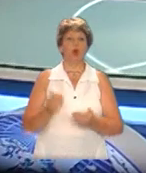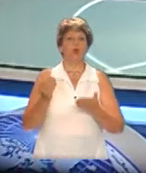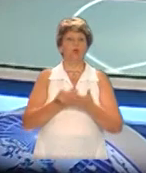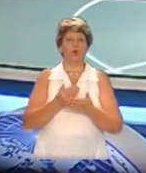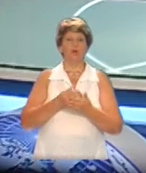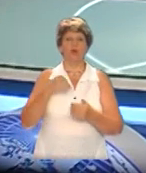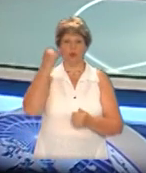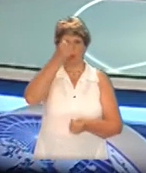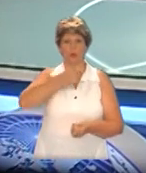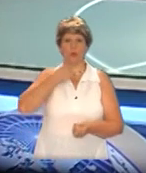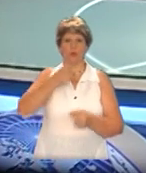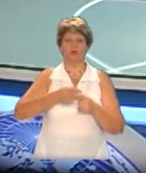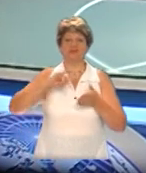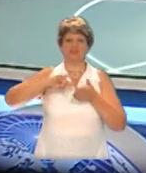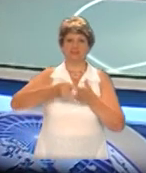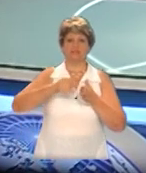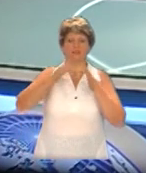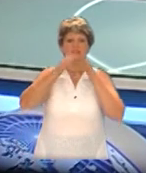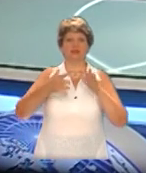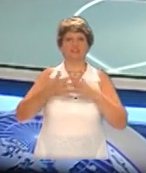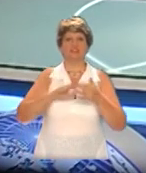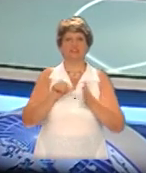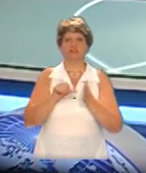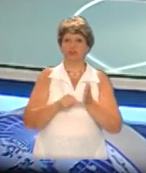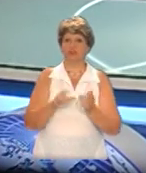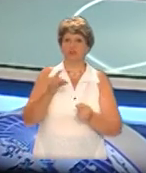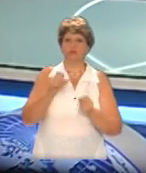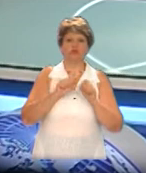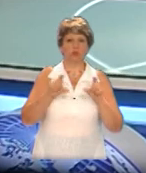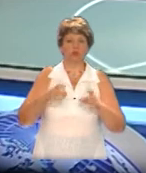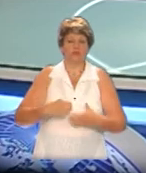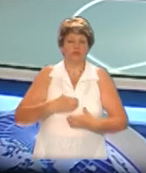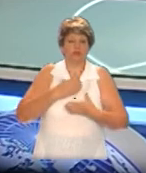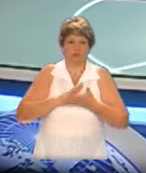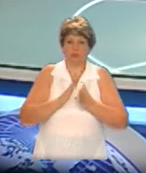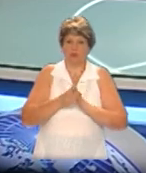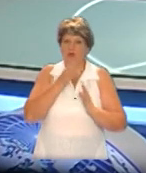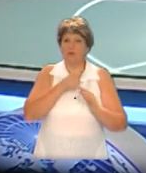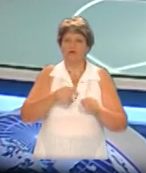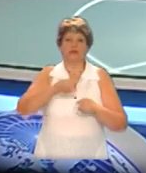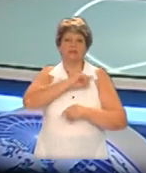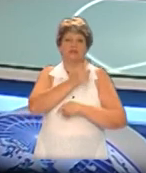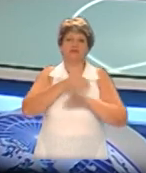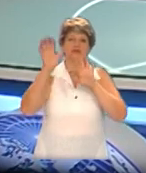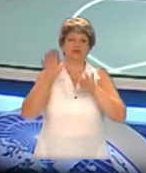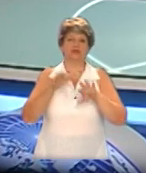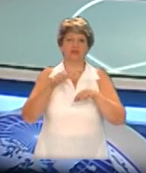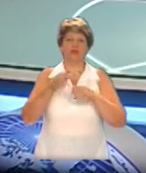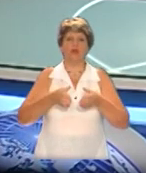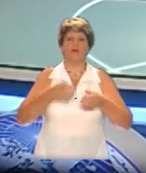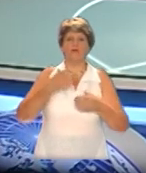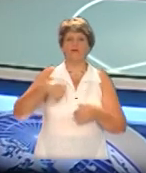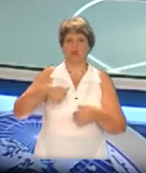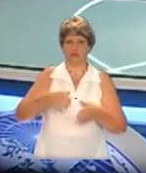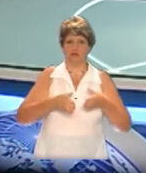У новий навчальний рік із дірявим дахом. В селі Балаклея на Смілянщині школа у жахливому стані. Під час сильних злив доводиться навіть підставляти